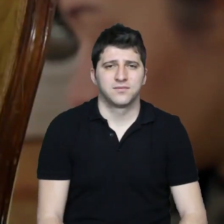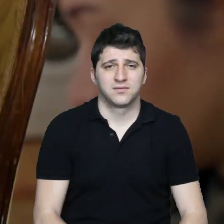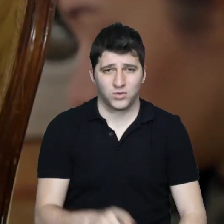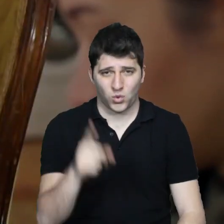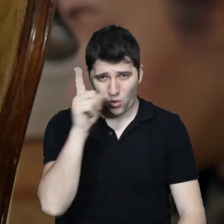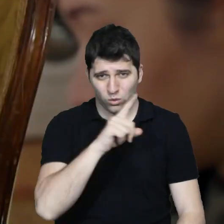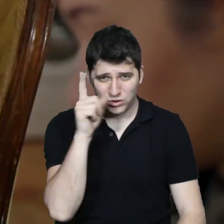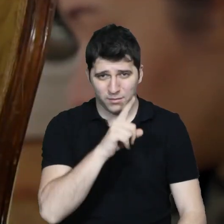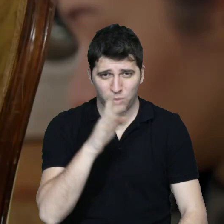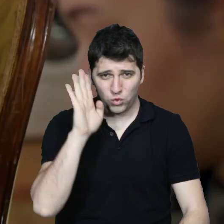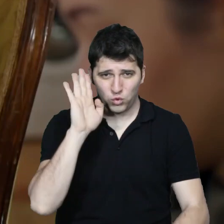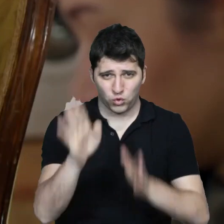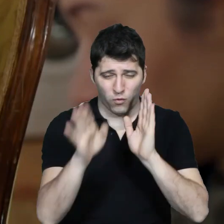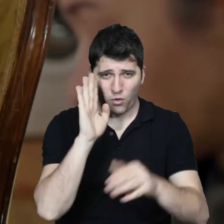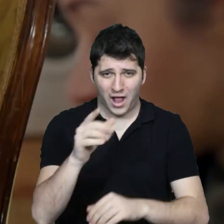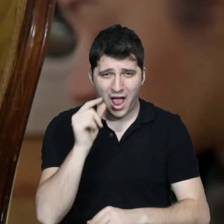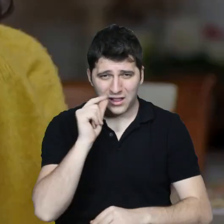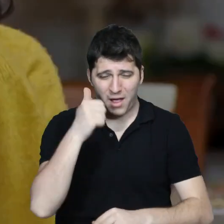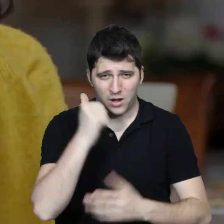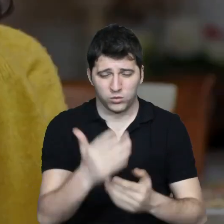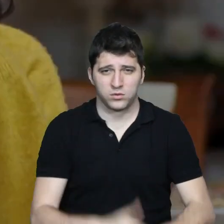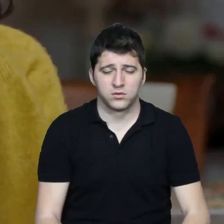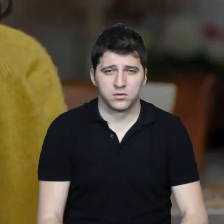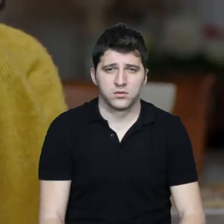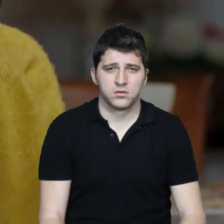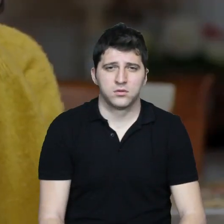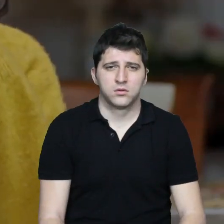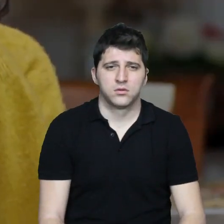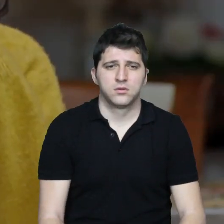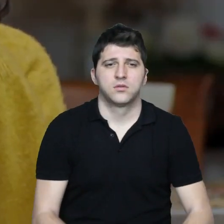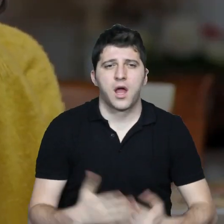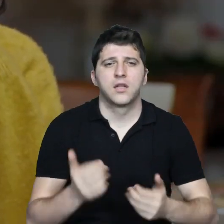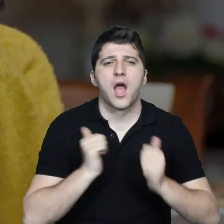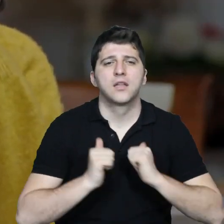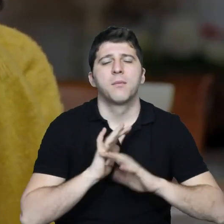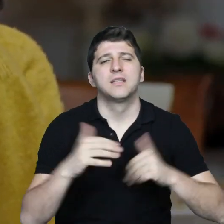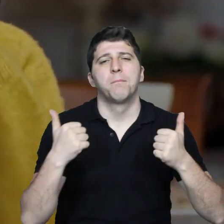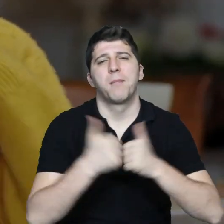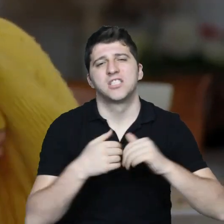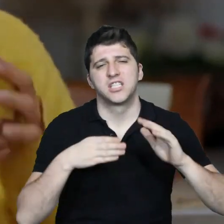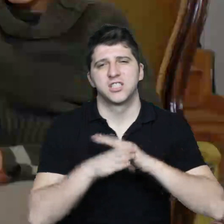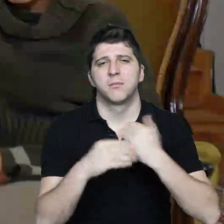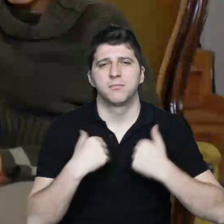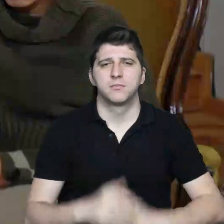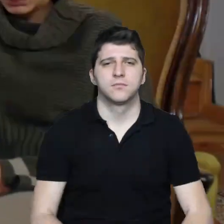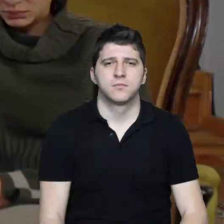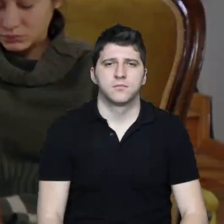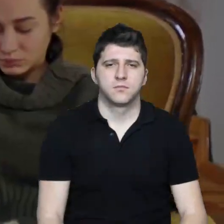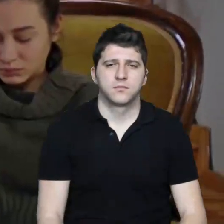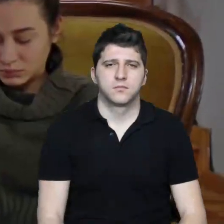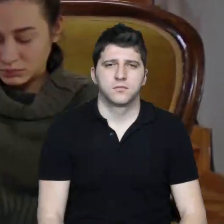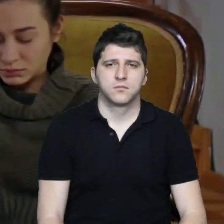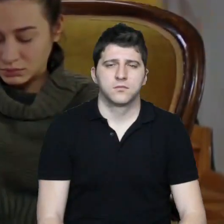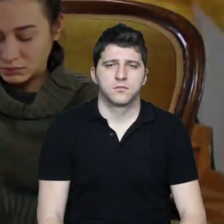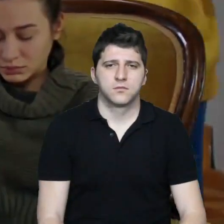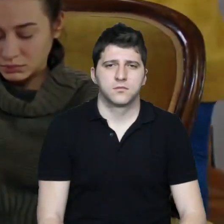ondan mı dövüyorsun kumdan adamcağızı her gün? Artık idman bitti, maça çıkacağım. Kalktı, üst kata